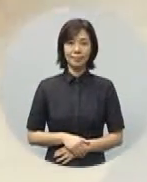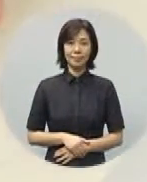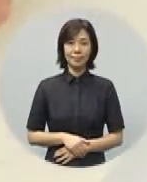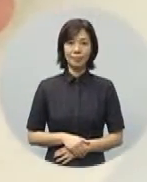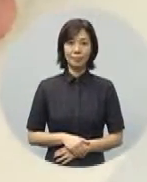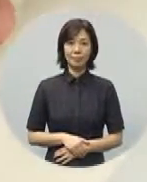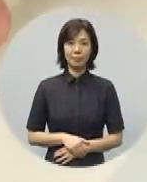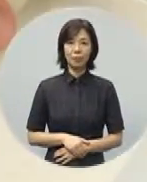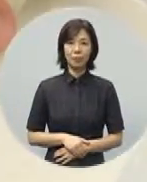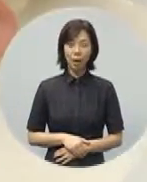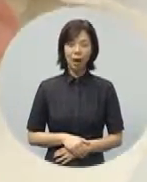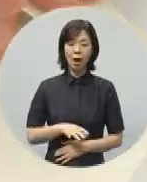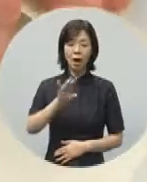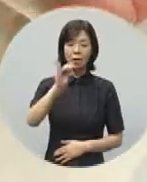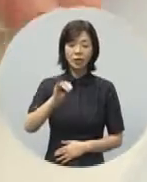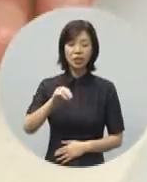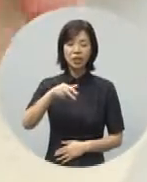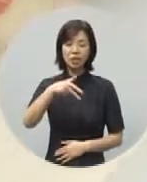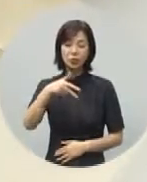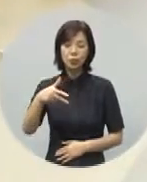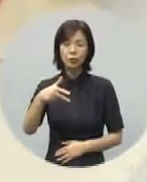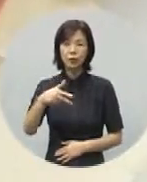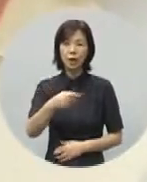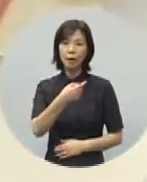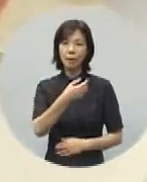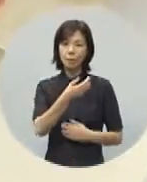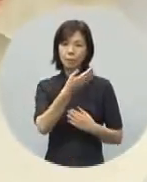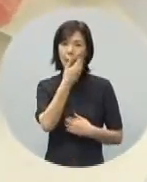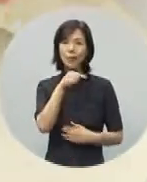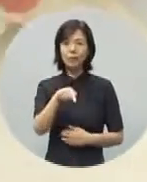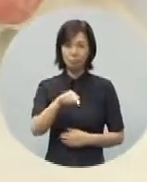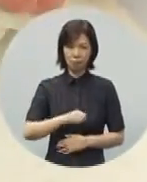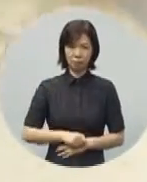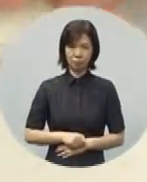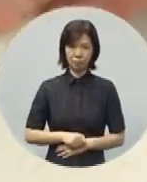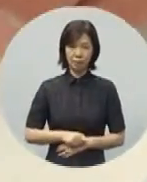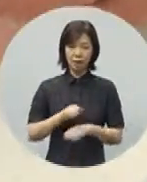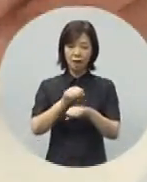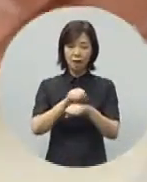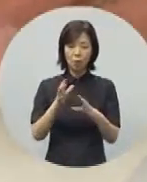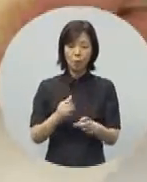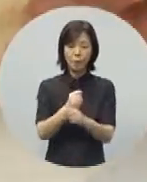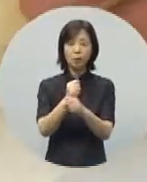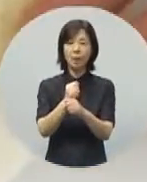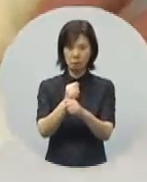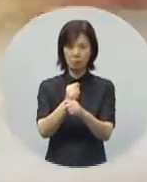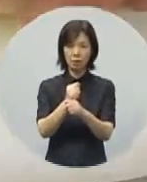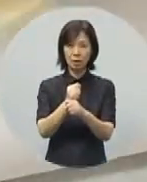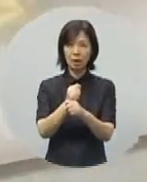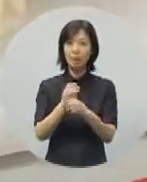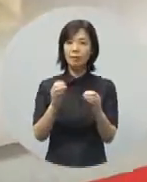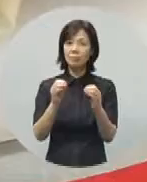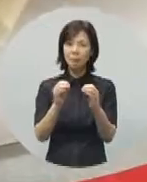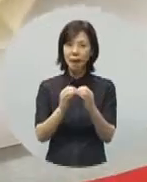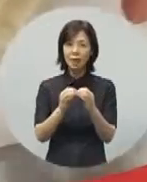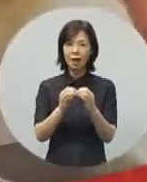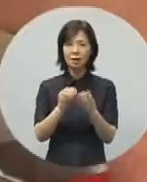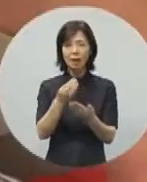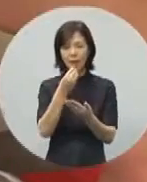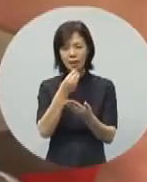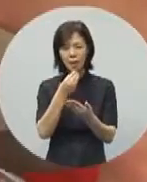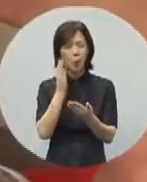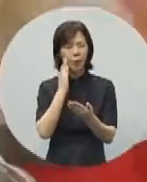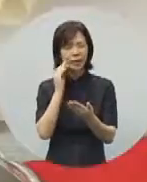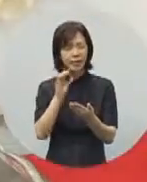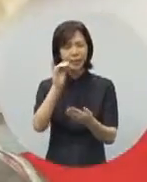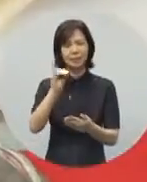チーズを入れることによってつないでくれるので、あの入れます。またこれあの食べてもチーズだから美味しい